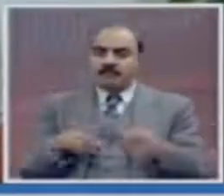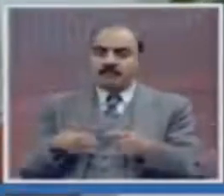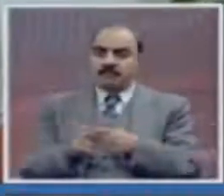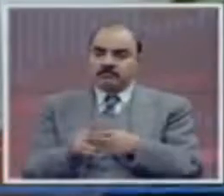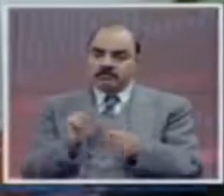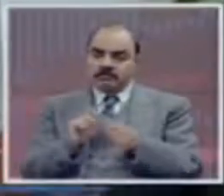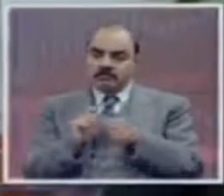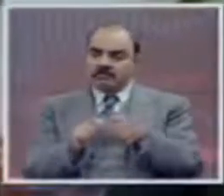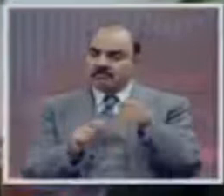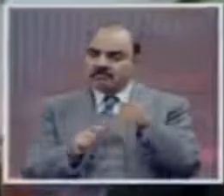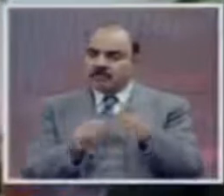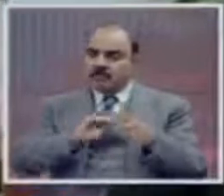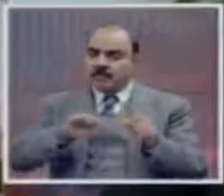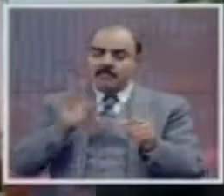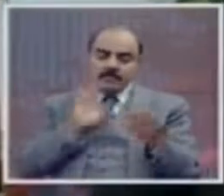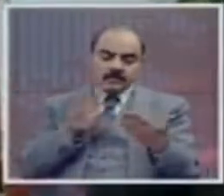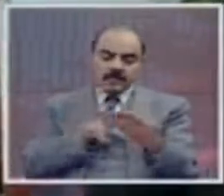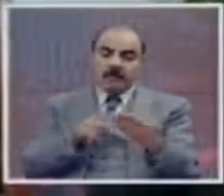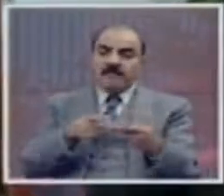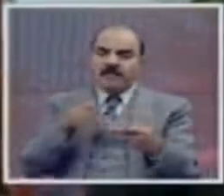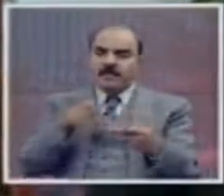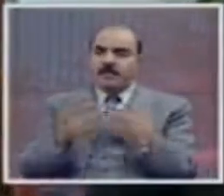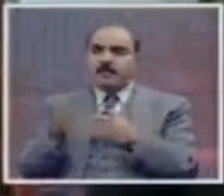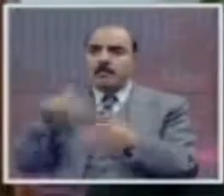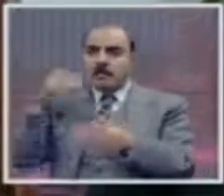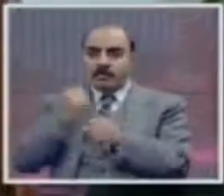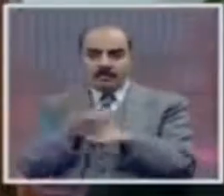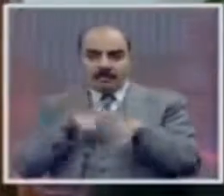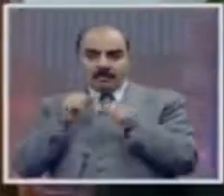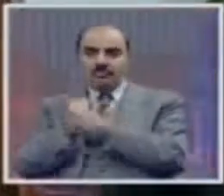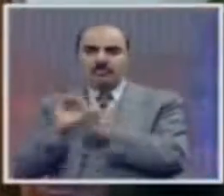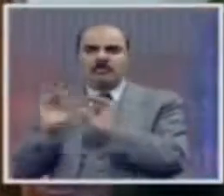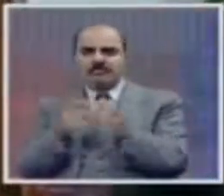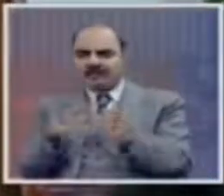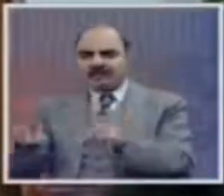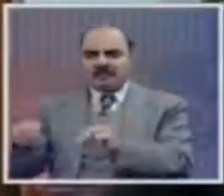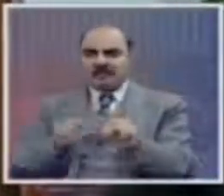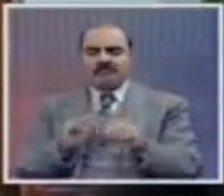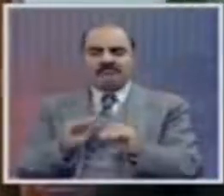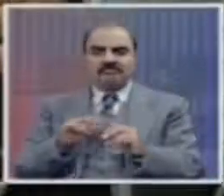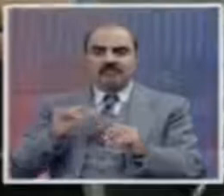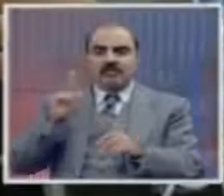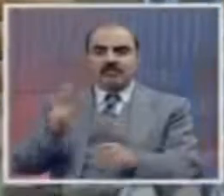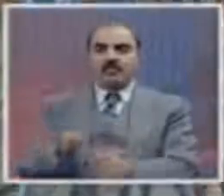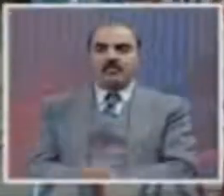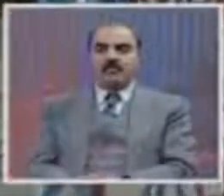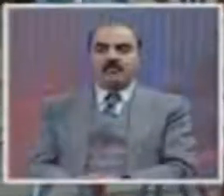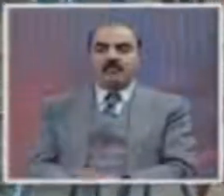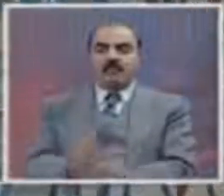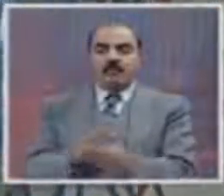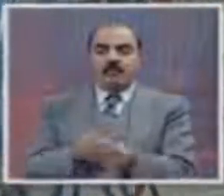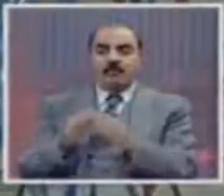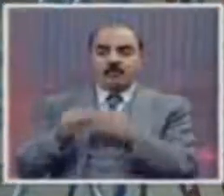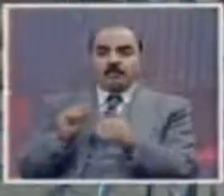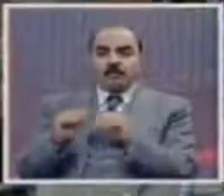متميزة تساعدهم في المنافسة في سوق العمل المحلي والإقليمي والدولي. تزويد سوق العمل